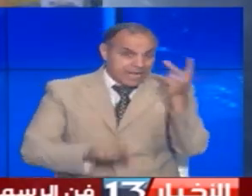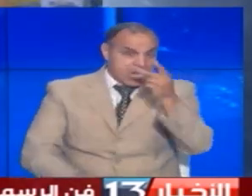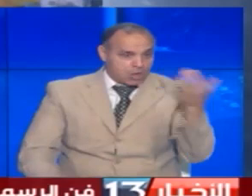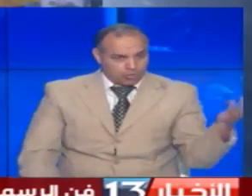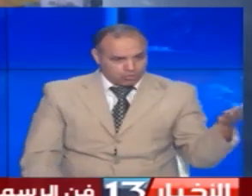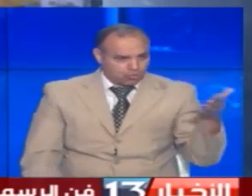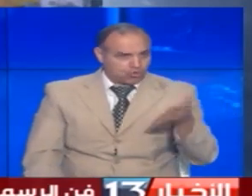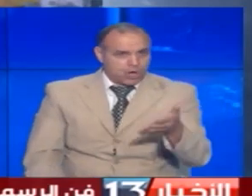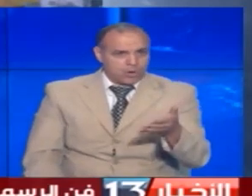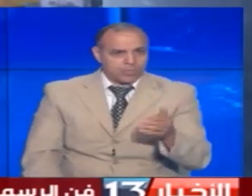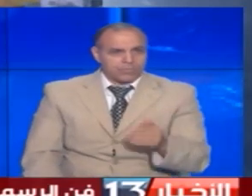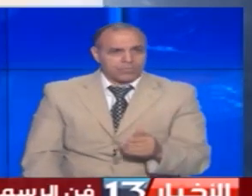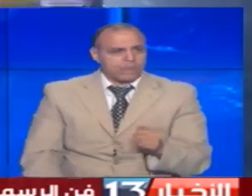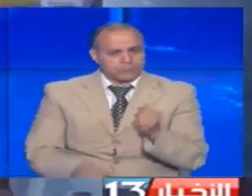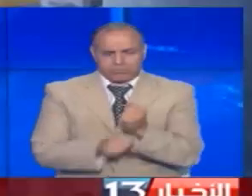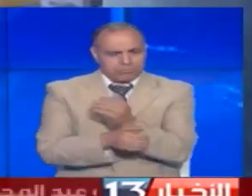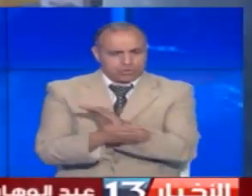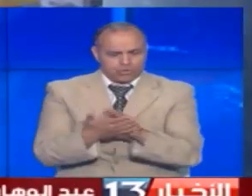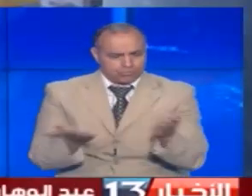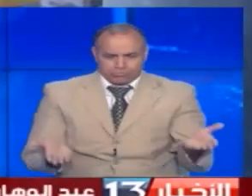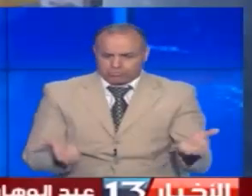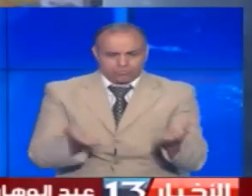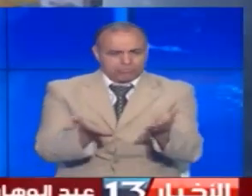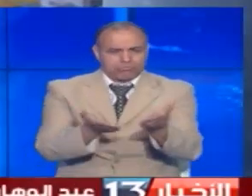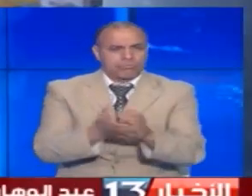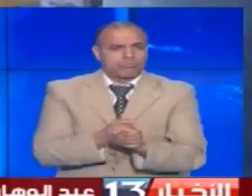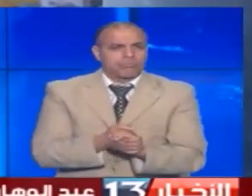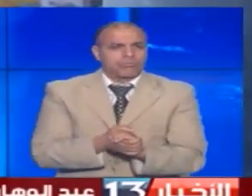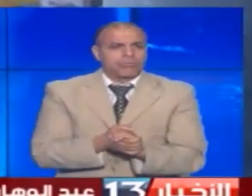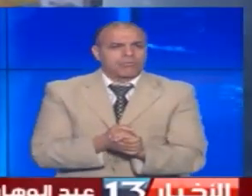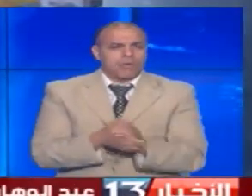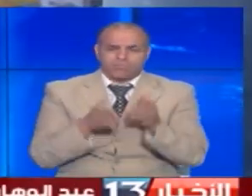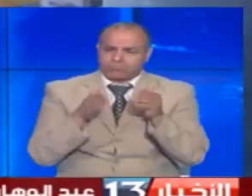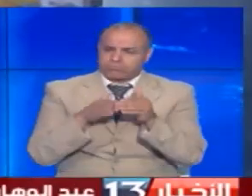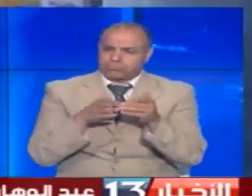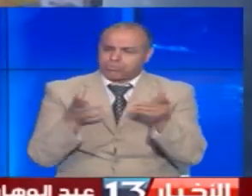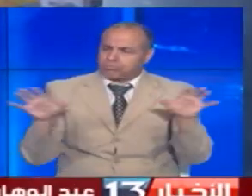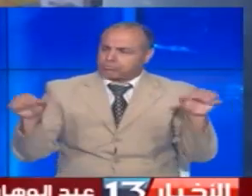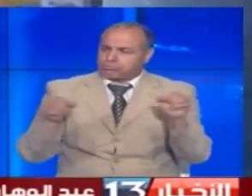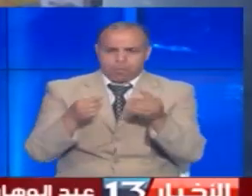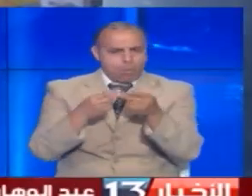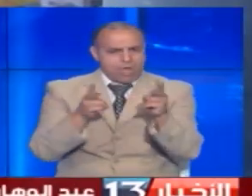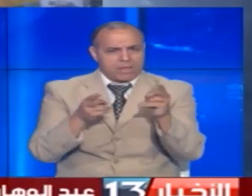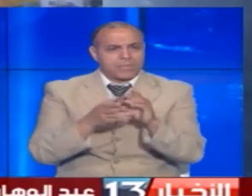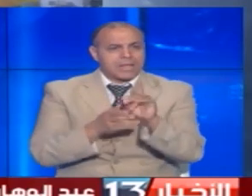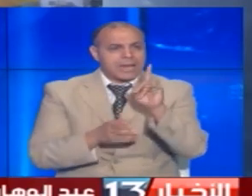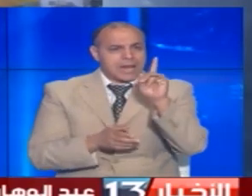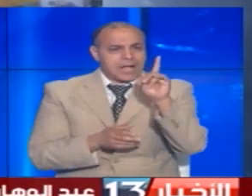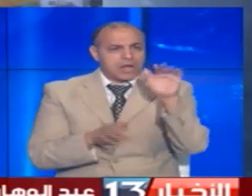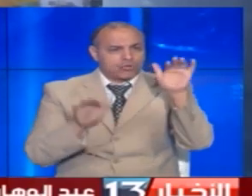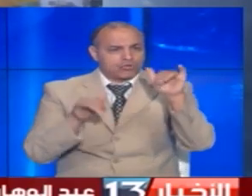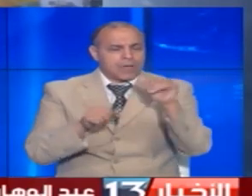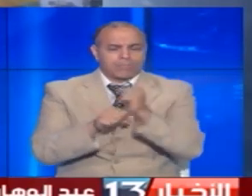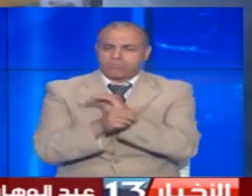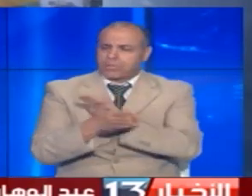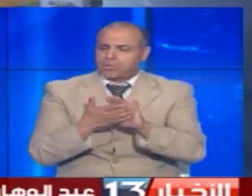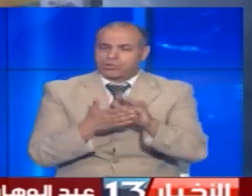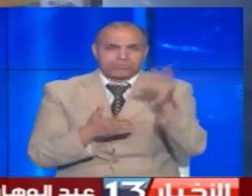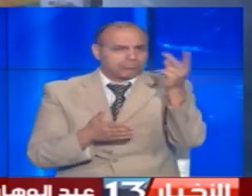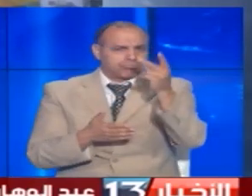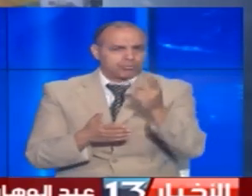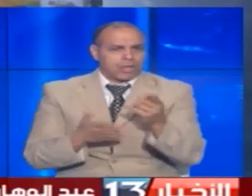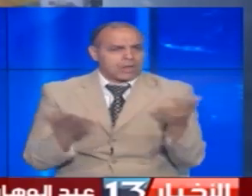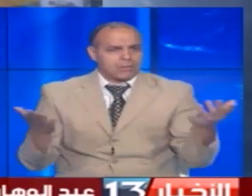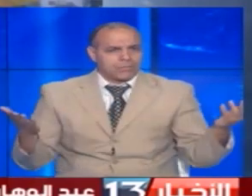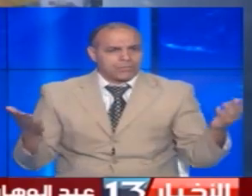كولو متطوعين الخامات المطلوبه ومن استضاف الكامل لكن كلهم من جماعه على